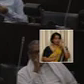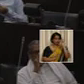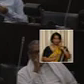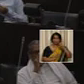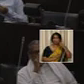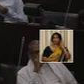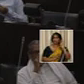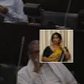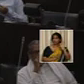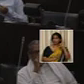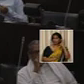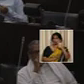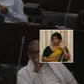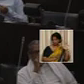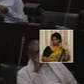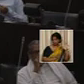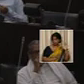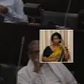211,234 2019